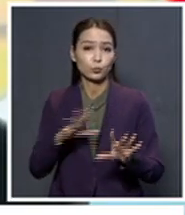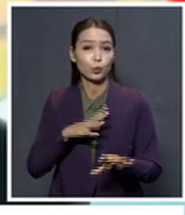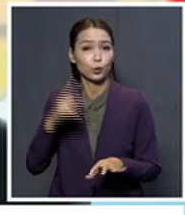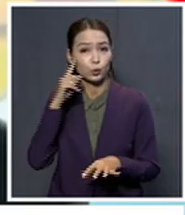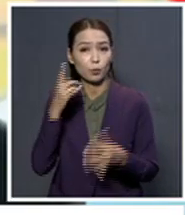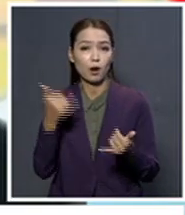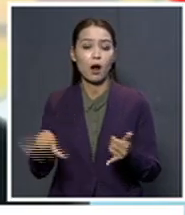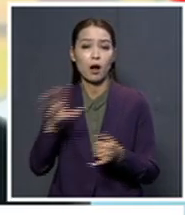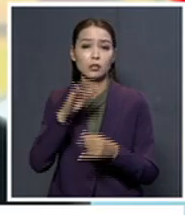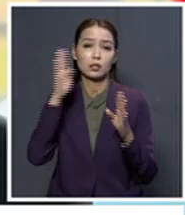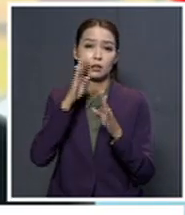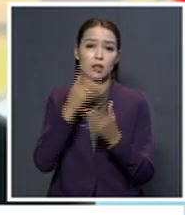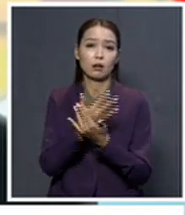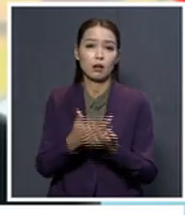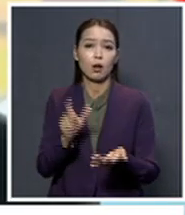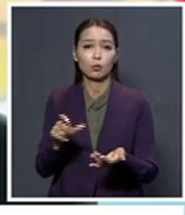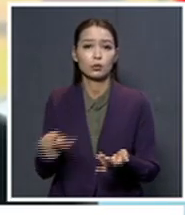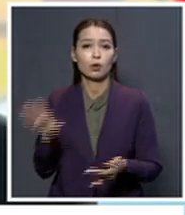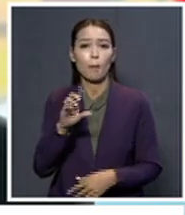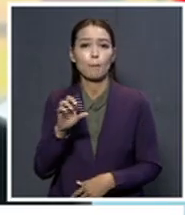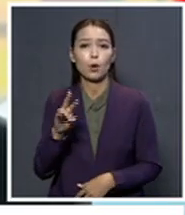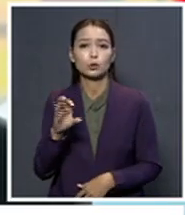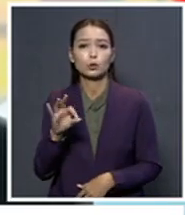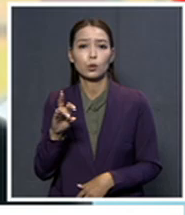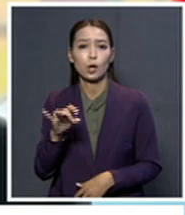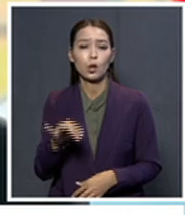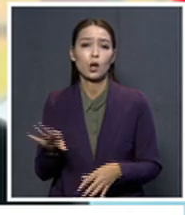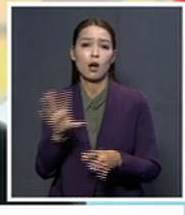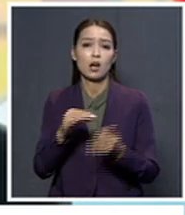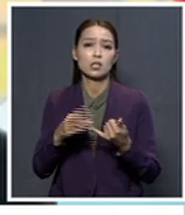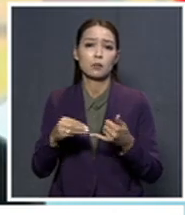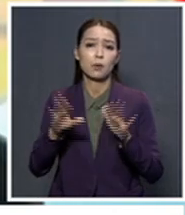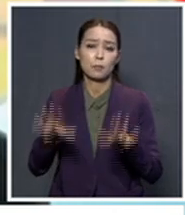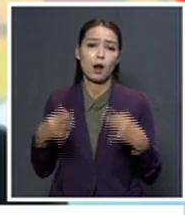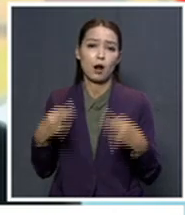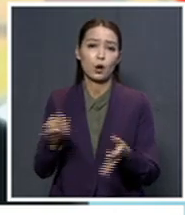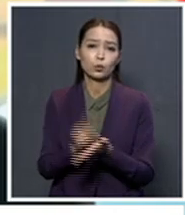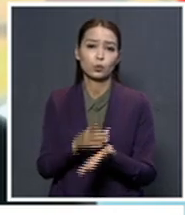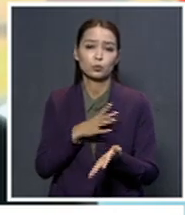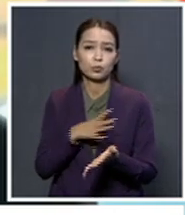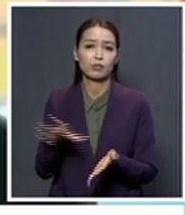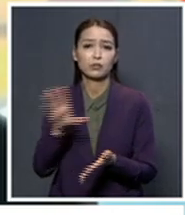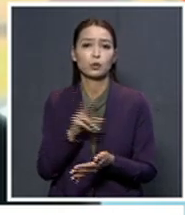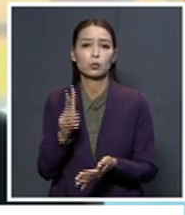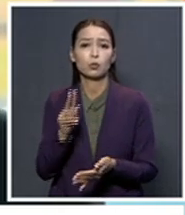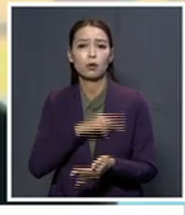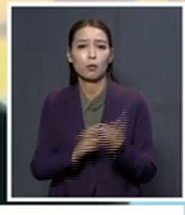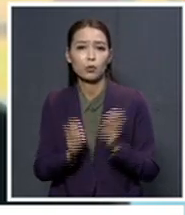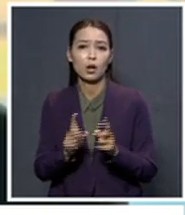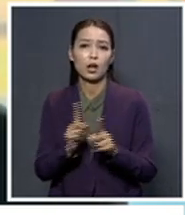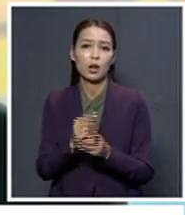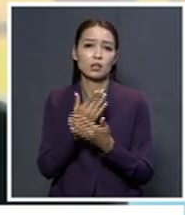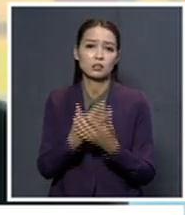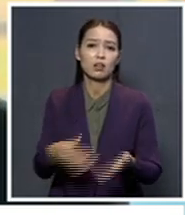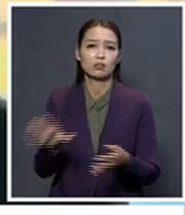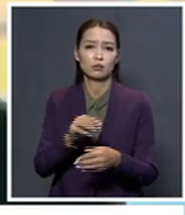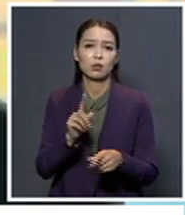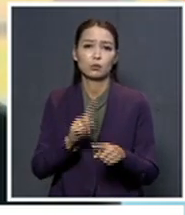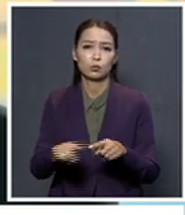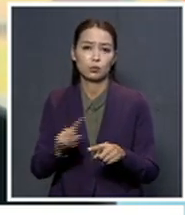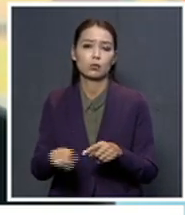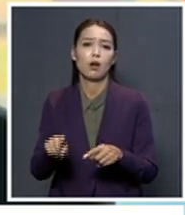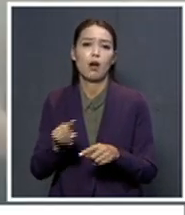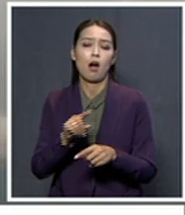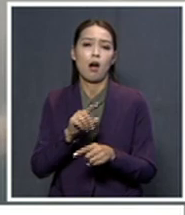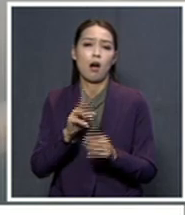Ал кейбір табиғат жанашырлары Болсонароды жер босату үшін фермерлер мен орманшыларға жасыл желектерге от қоюға рұқсат берді